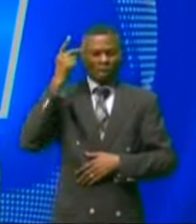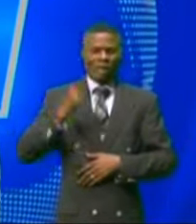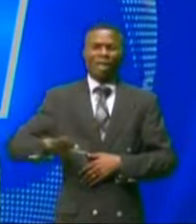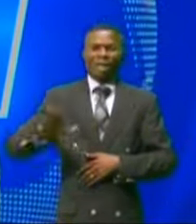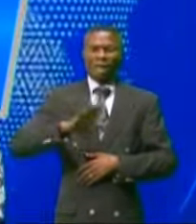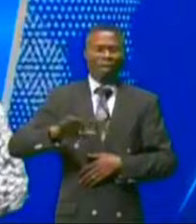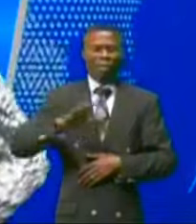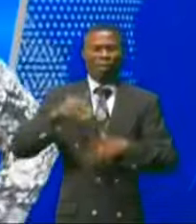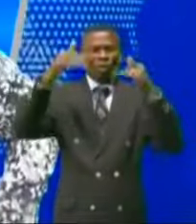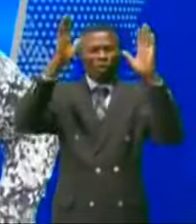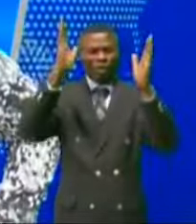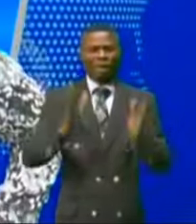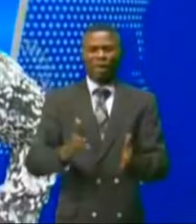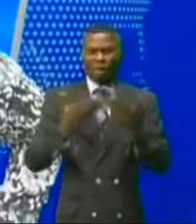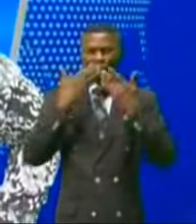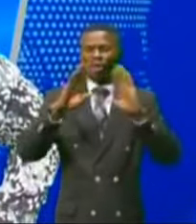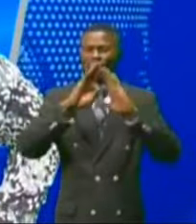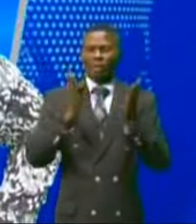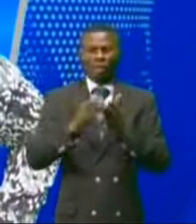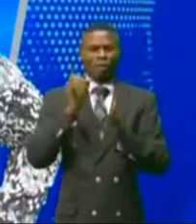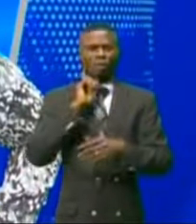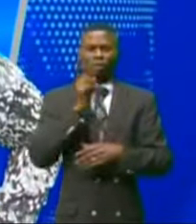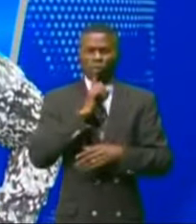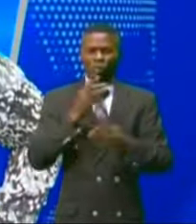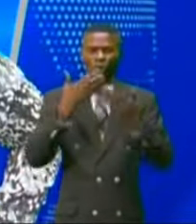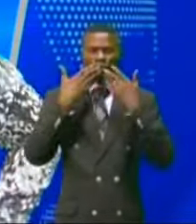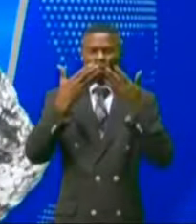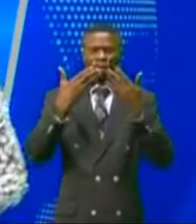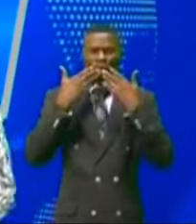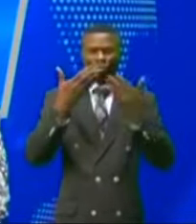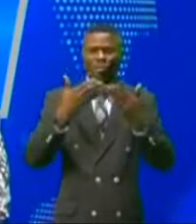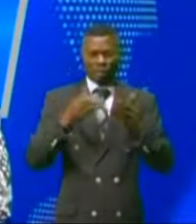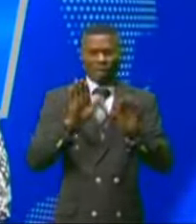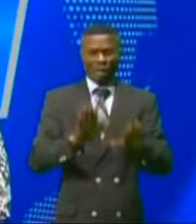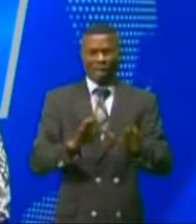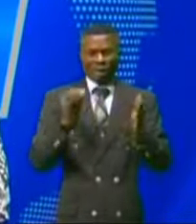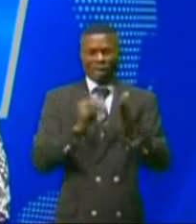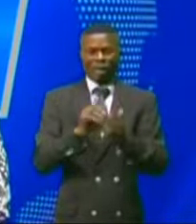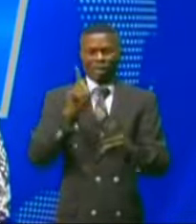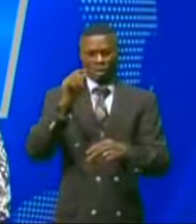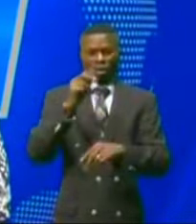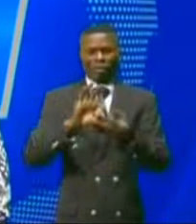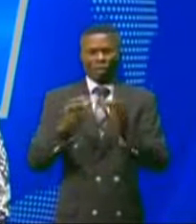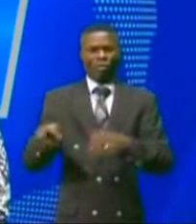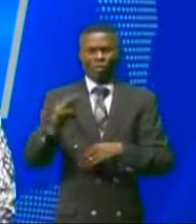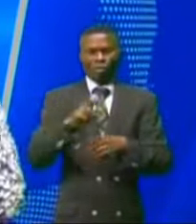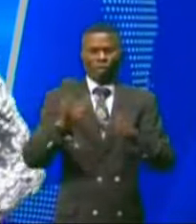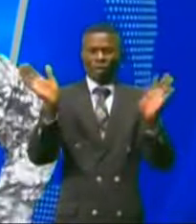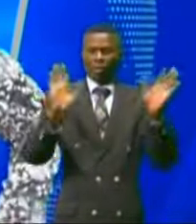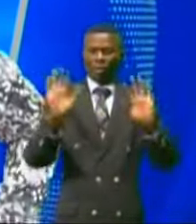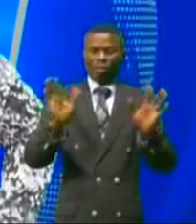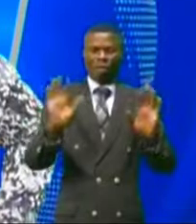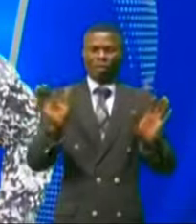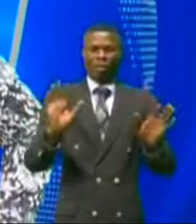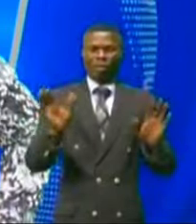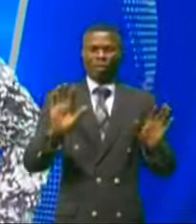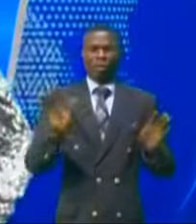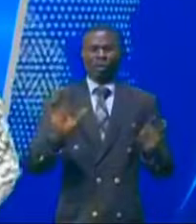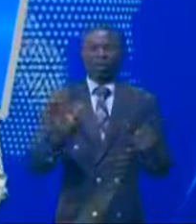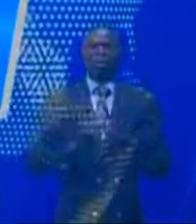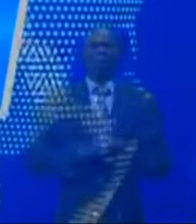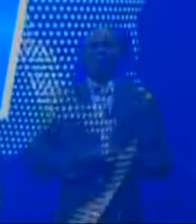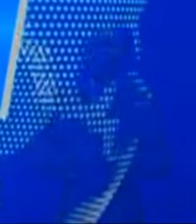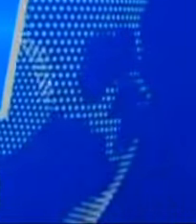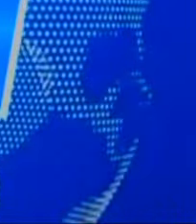Marthe Mangazan. Leur nom, je vous dis merci à vous de l'avoir suivi. Nancy Odia va prendre la main à 20h pour la suite de l'actualité. Merci de rester avec nous. Au revoir.